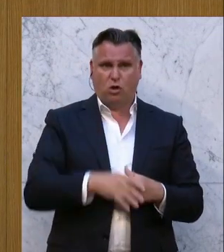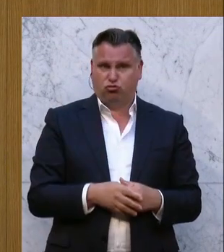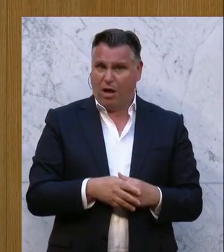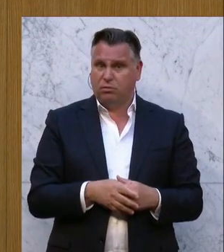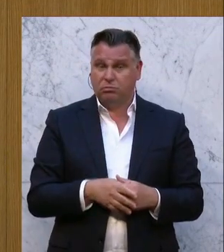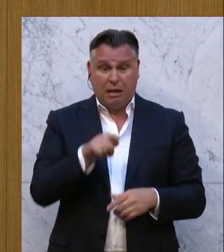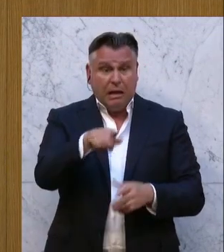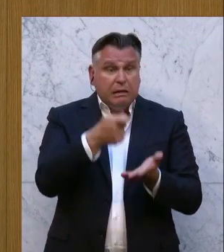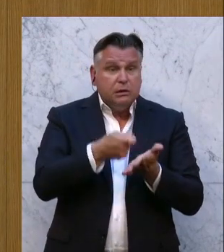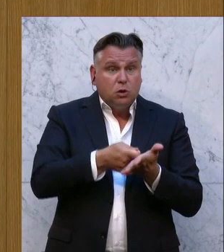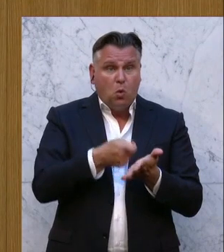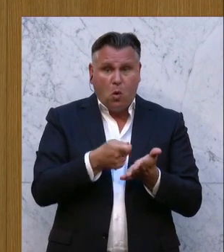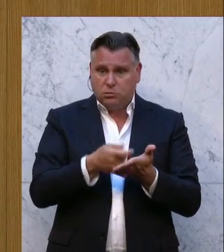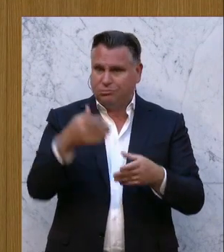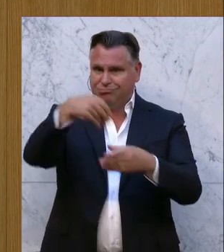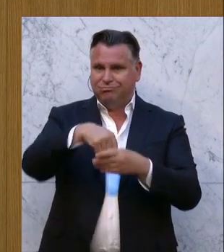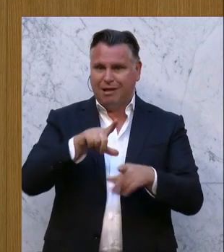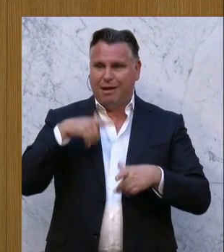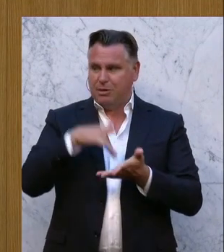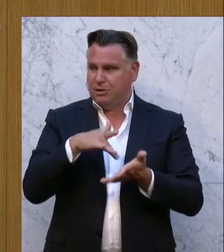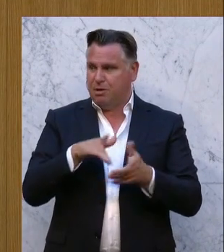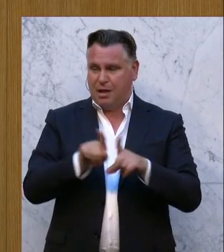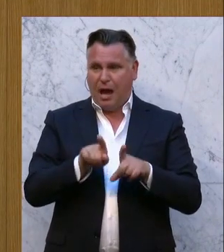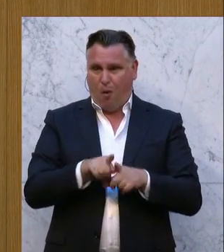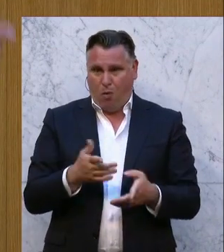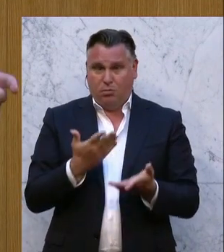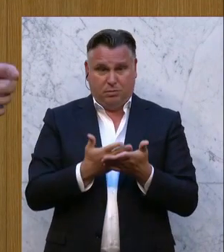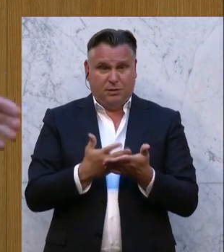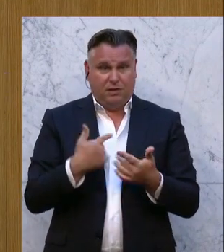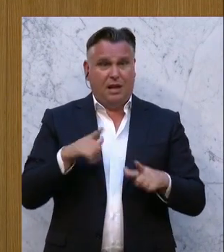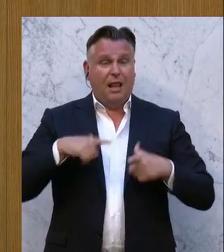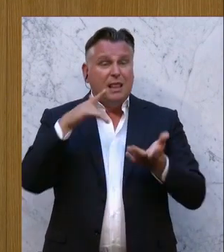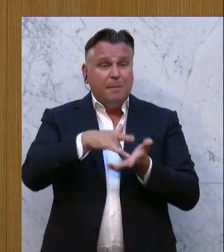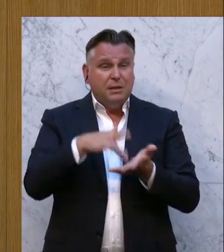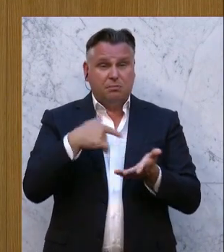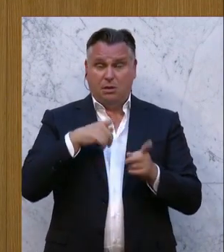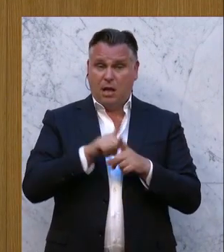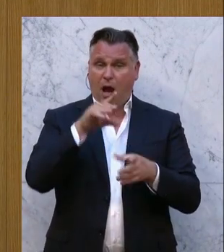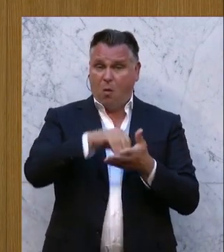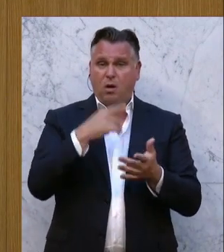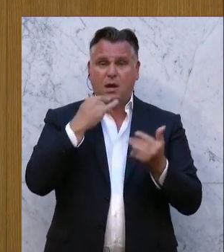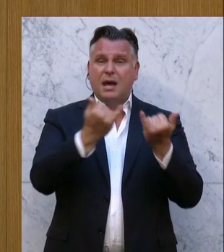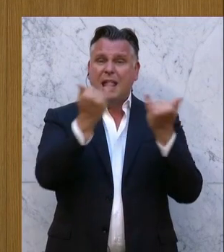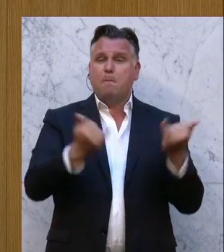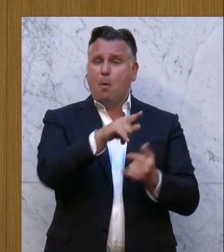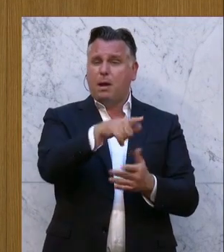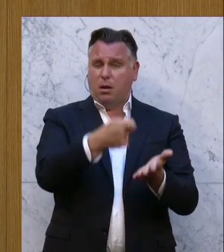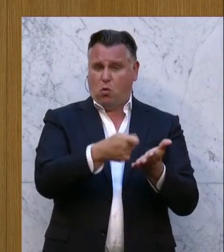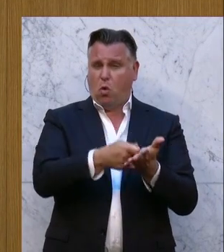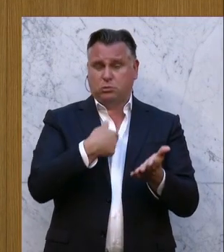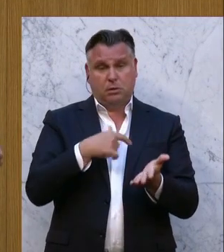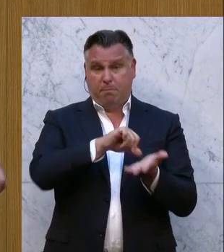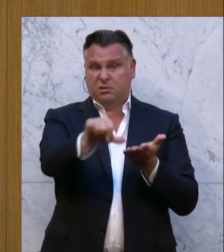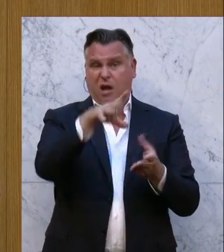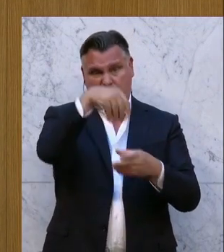diese Kosten werden sich irgendwo niederschlagen. Das heißt, letztendlich zahlen wir mit den Lebensmitteln auch die Immobilienkosten dieser großen Unternehmen.